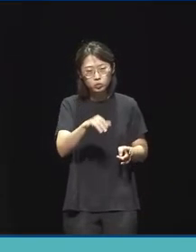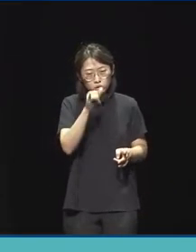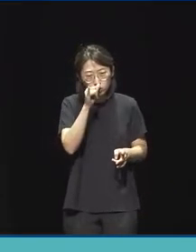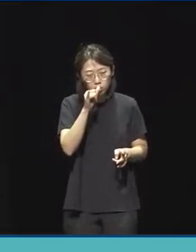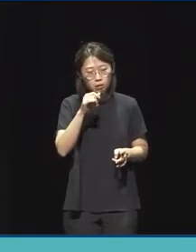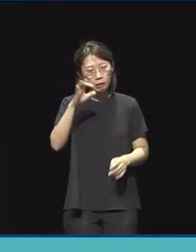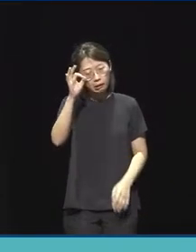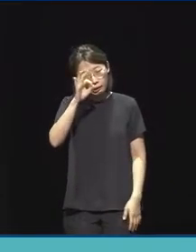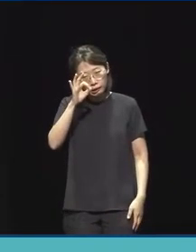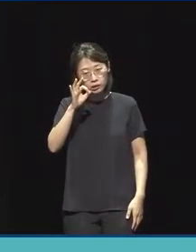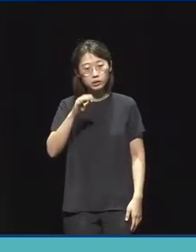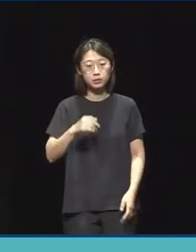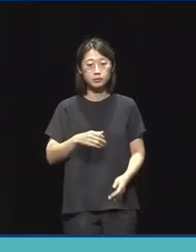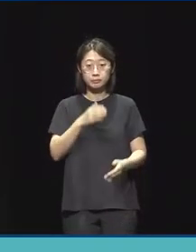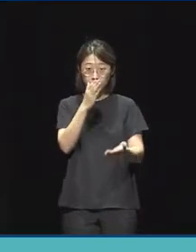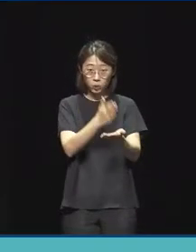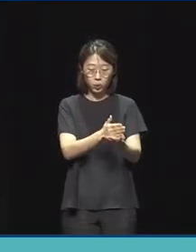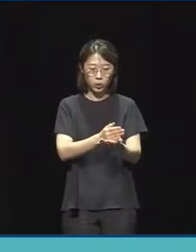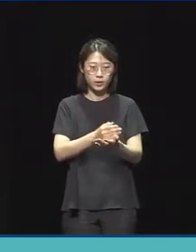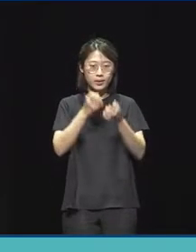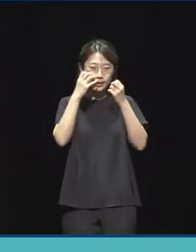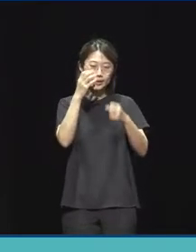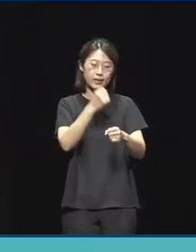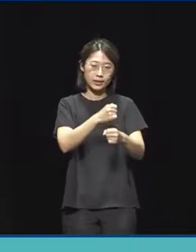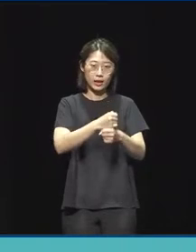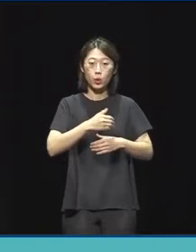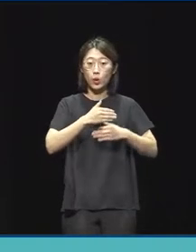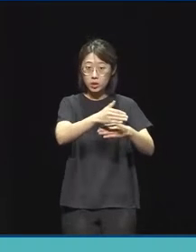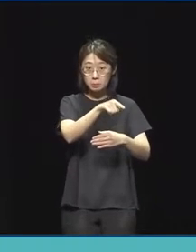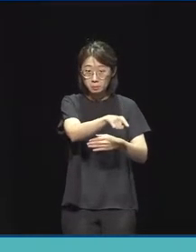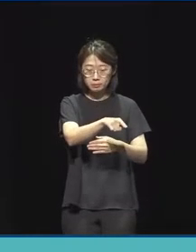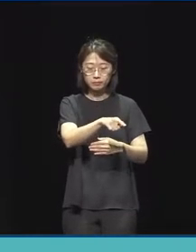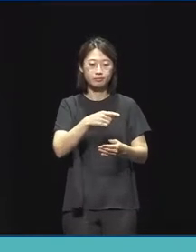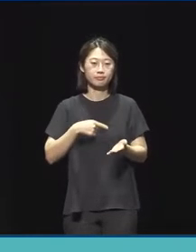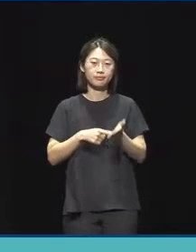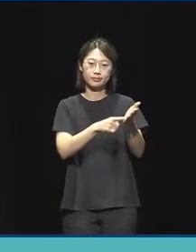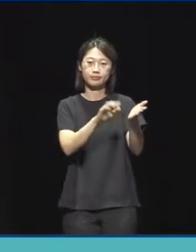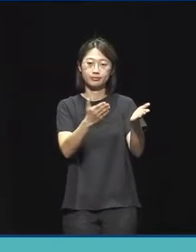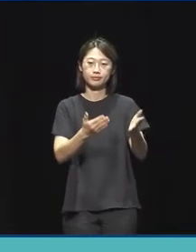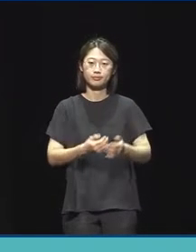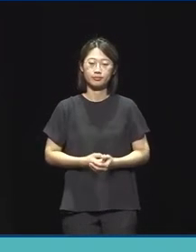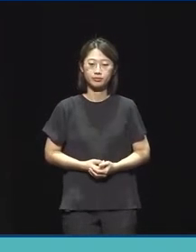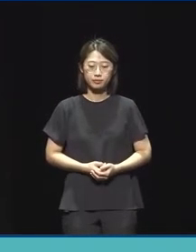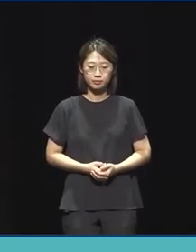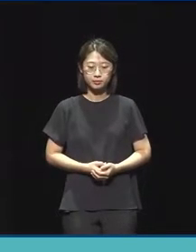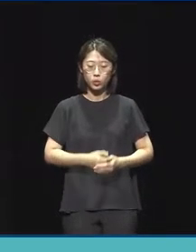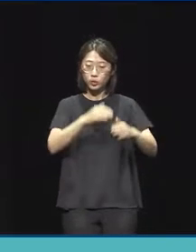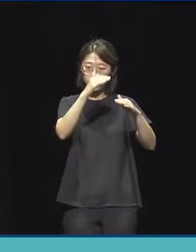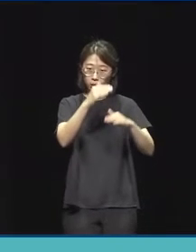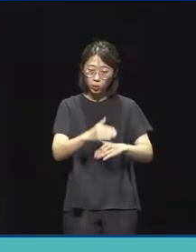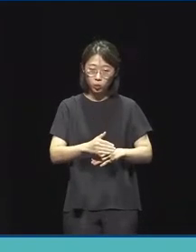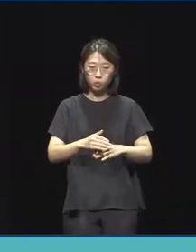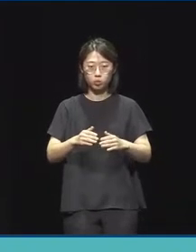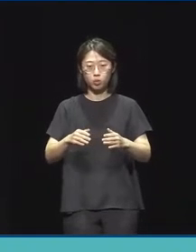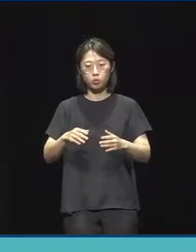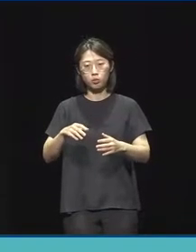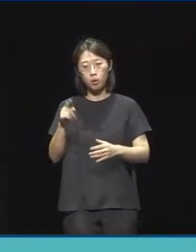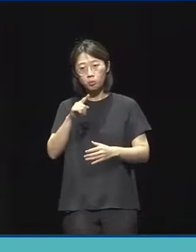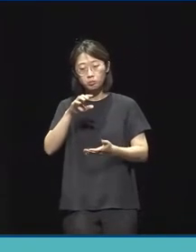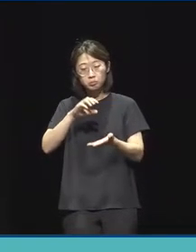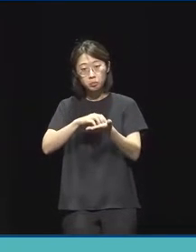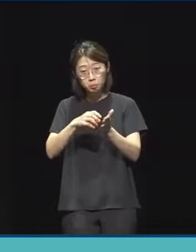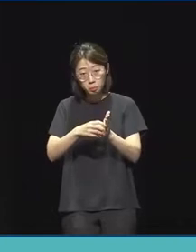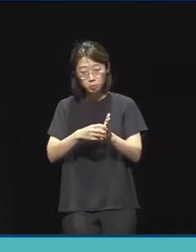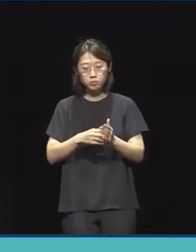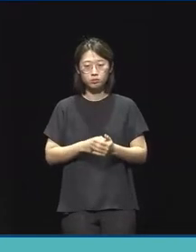없이 창작의 가정으로 신청해 주시면 됩니다 지원 대상 내용 규모 등은